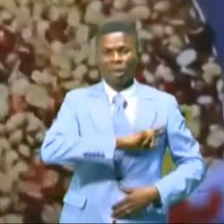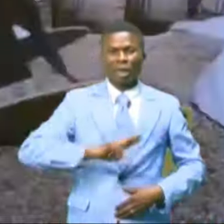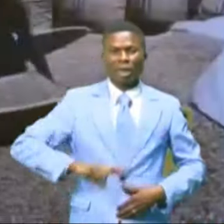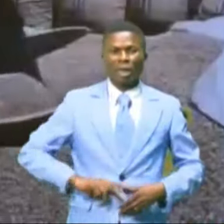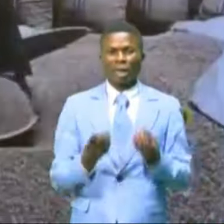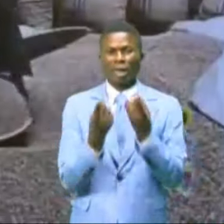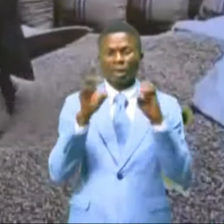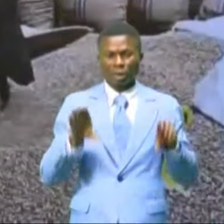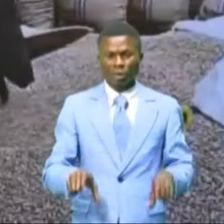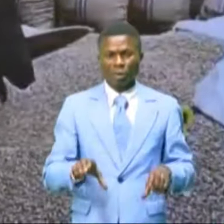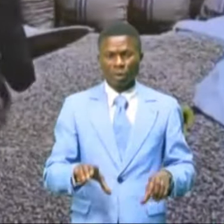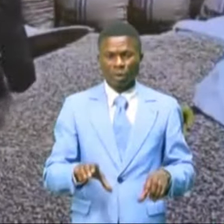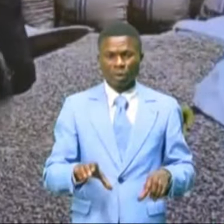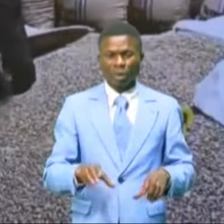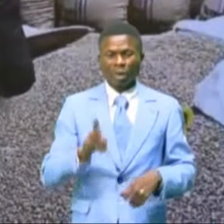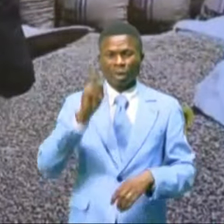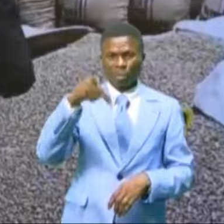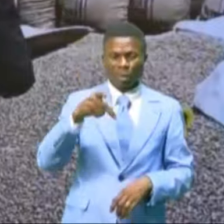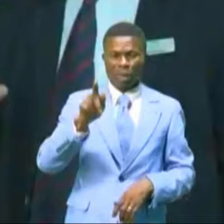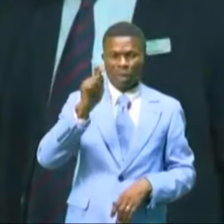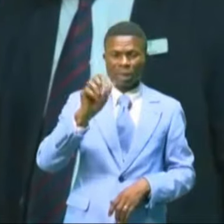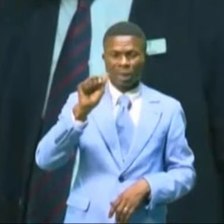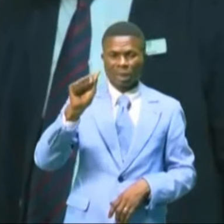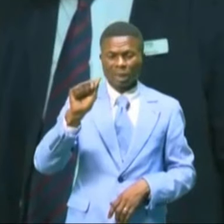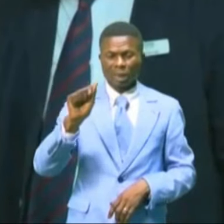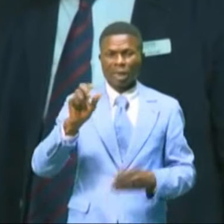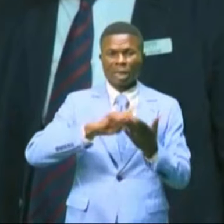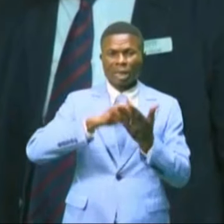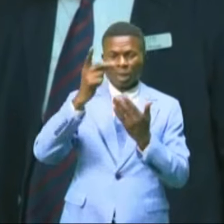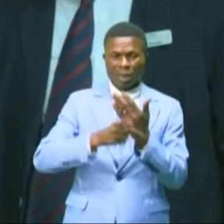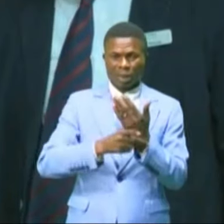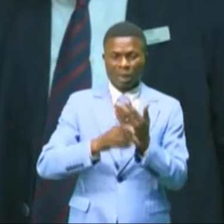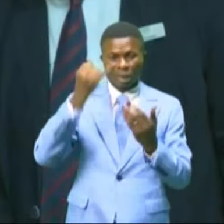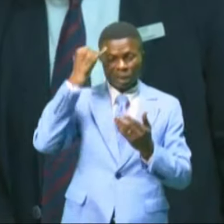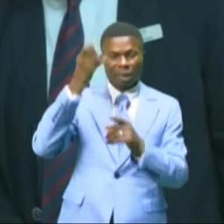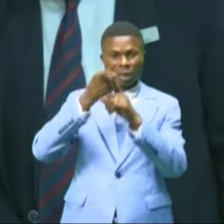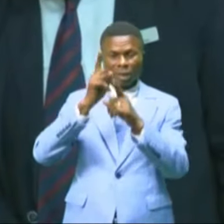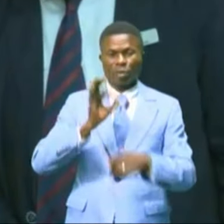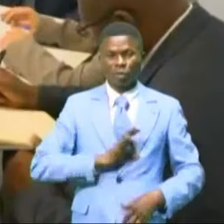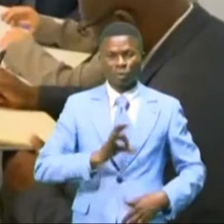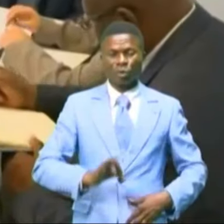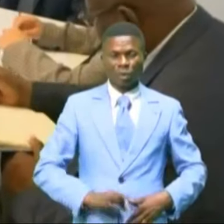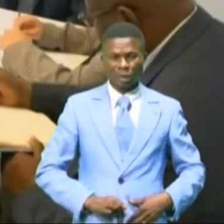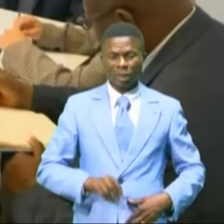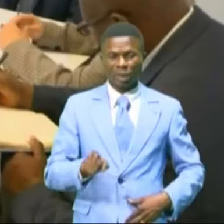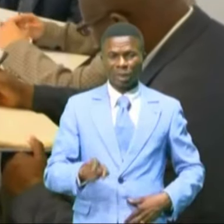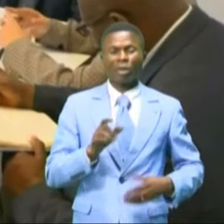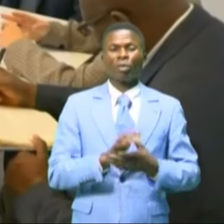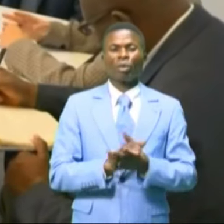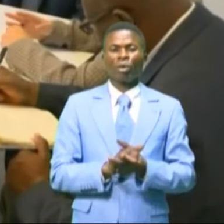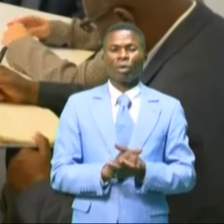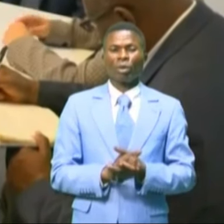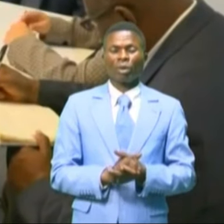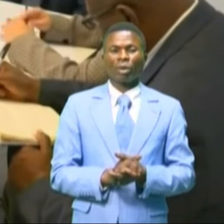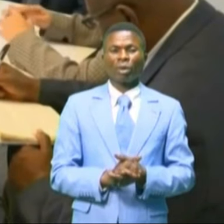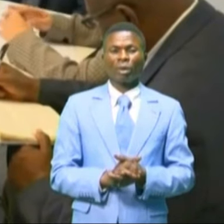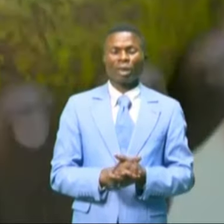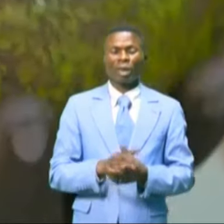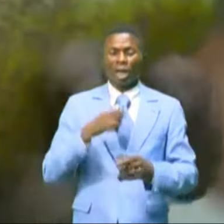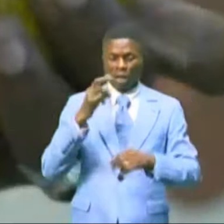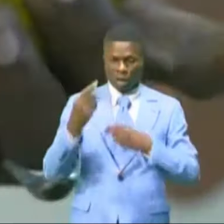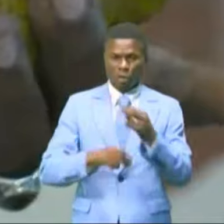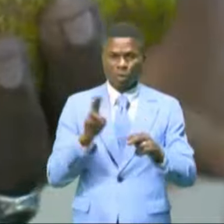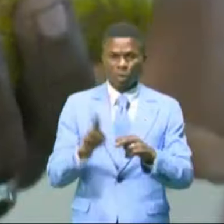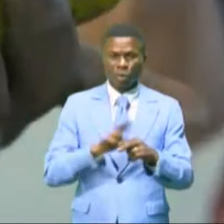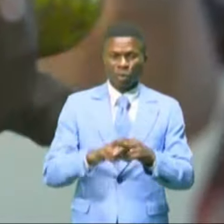démocratique du Congo, PTA-RDC, programme initié par le chef de l'État, Félix-Antoine Tshisekedi Tshilombo, et mis en œuvre